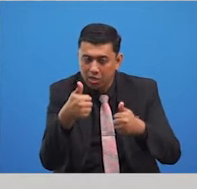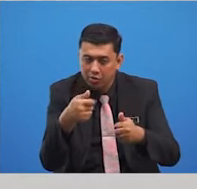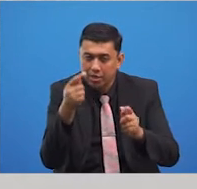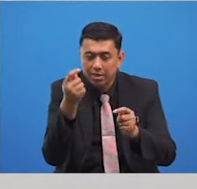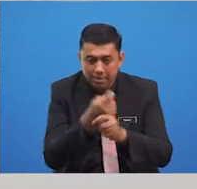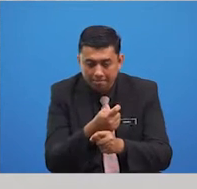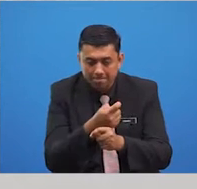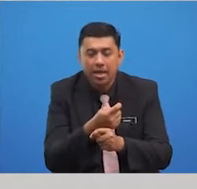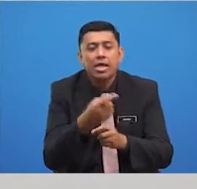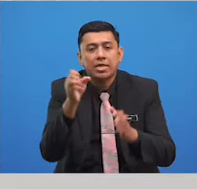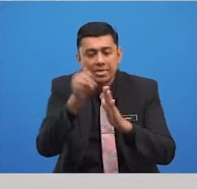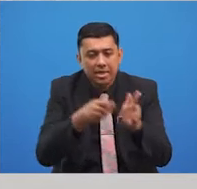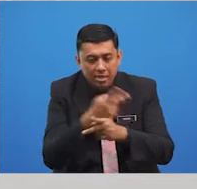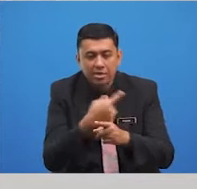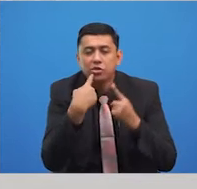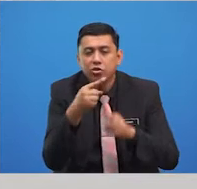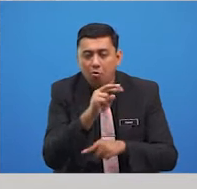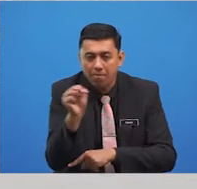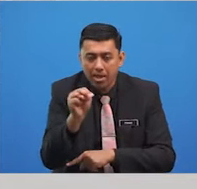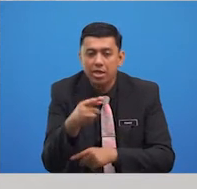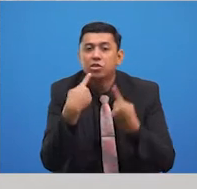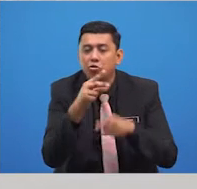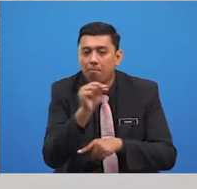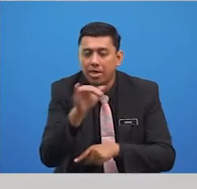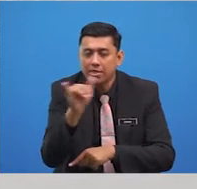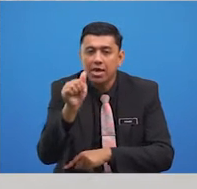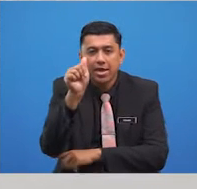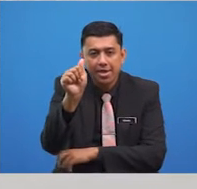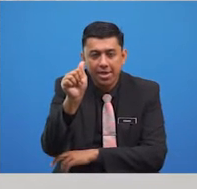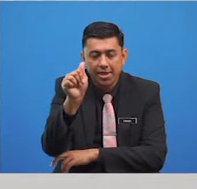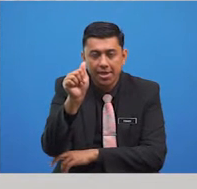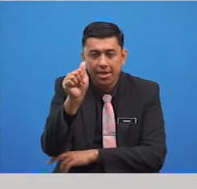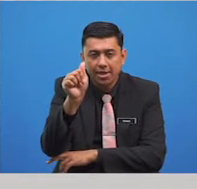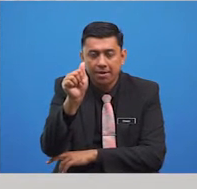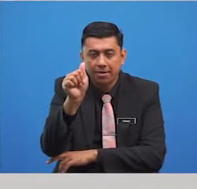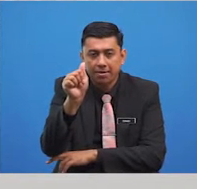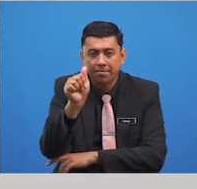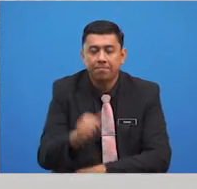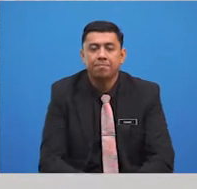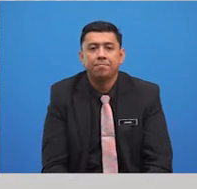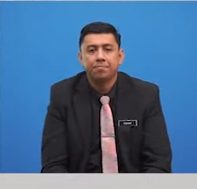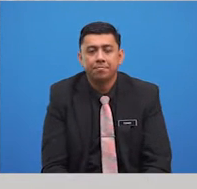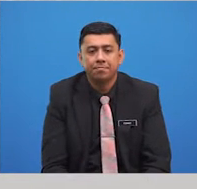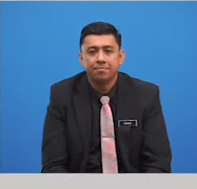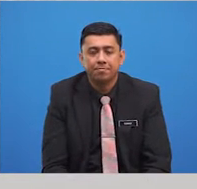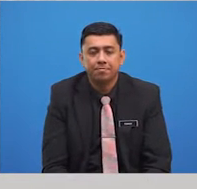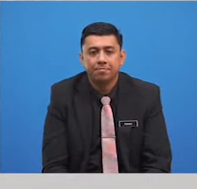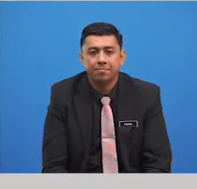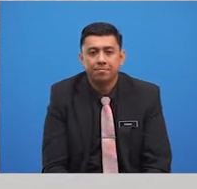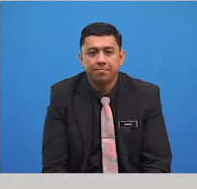Bagus, tepat sekali jawapan murid-murid. Jawapannya ialah A. Hutan hujan tropika.